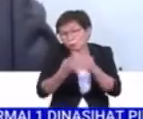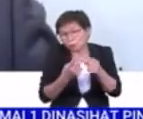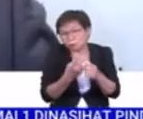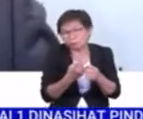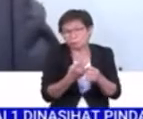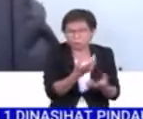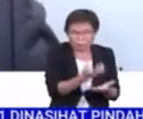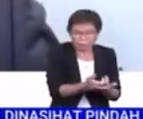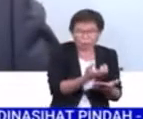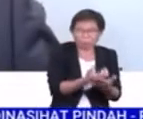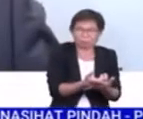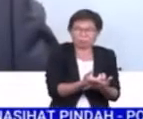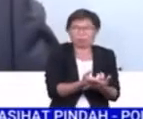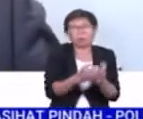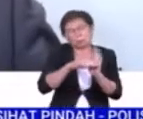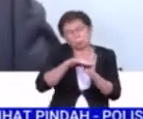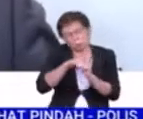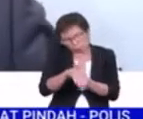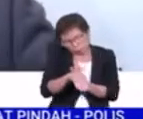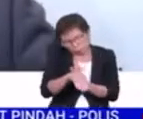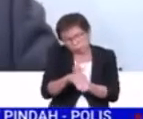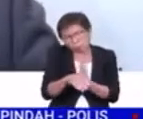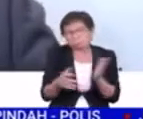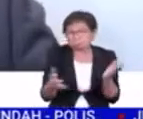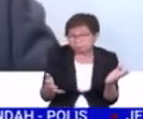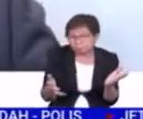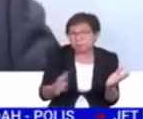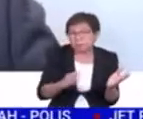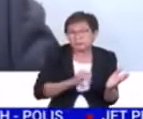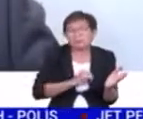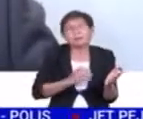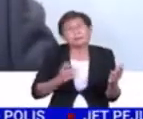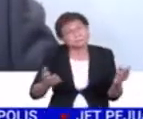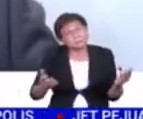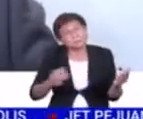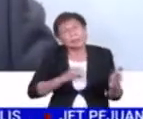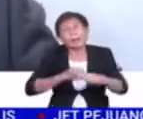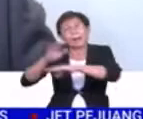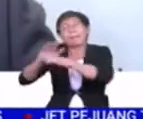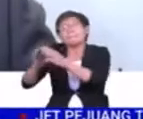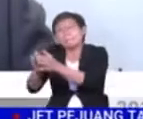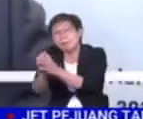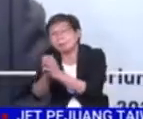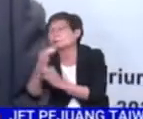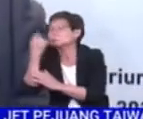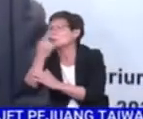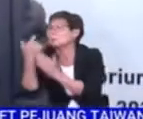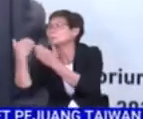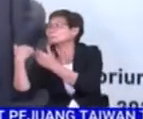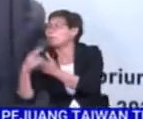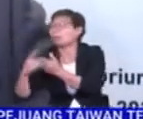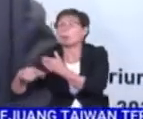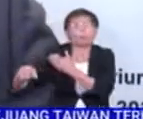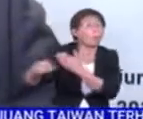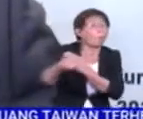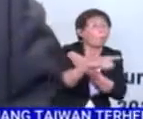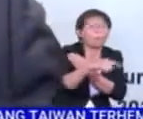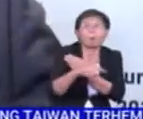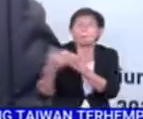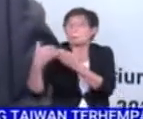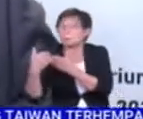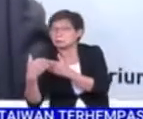ekonomis turunnya agak suram make Saya minta susu mereka yang bertanggung jawab Hai bangkit